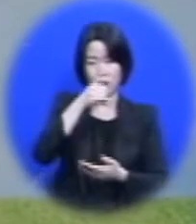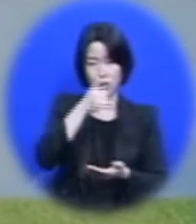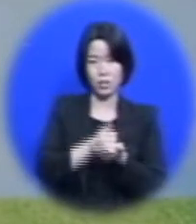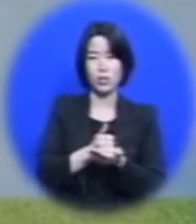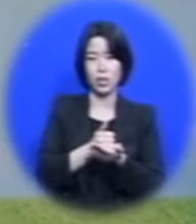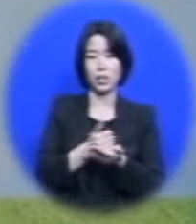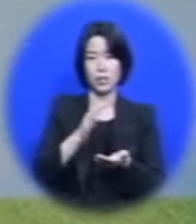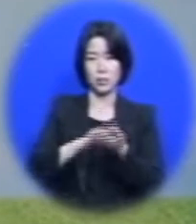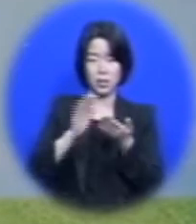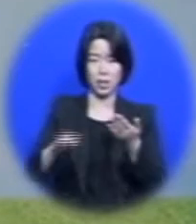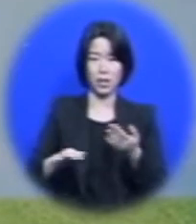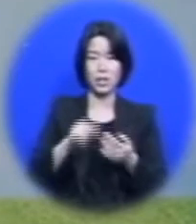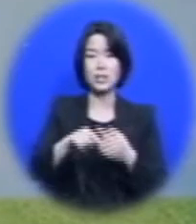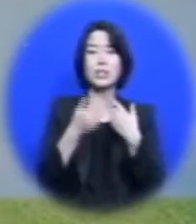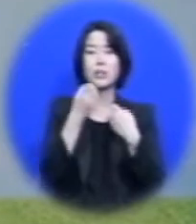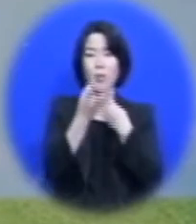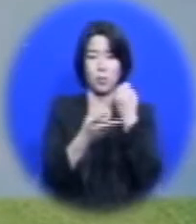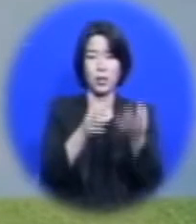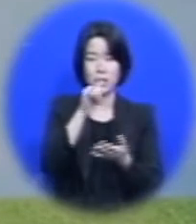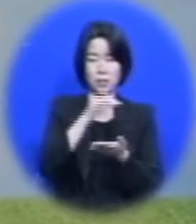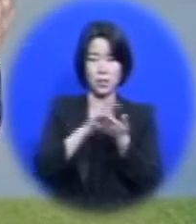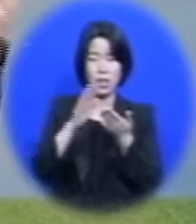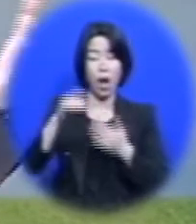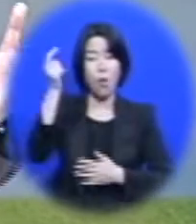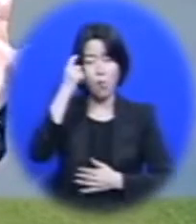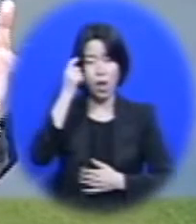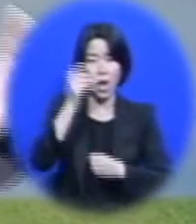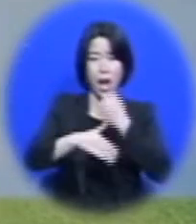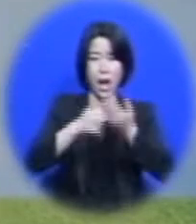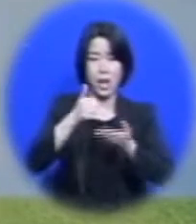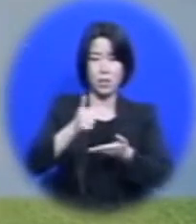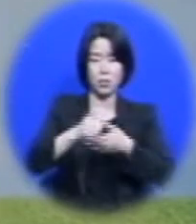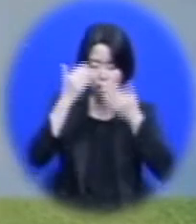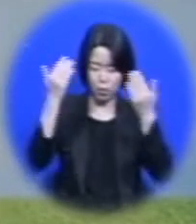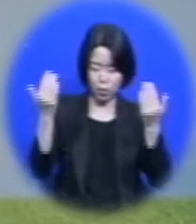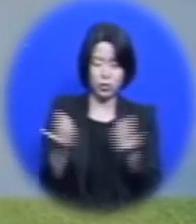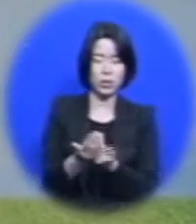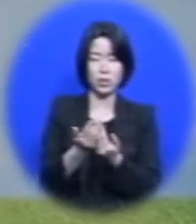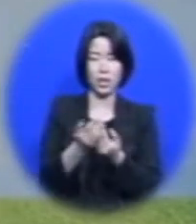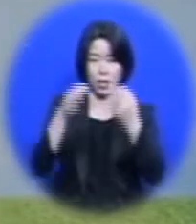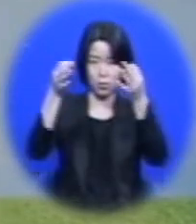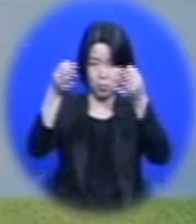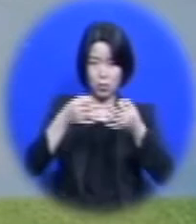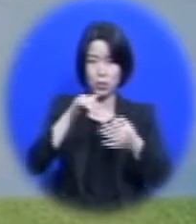하는 겁니다. 왜? 하나님은 모든 것을 다 보고 계셨기 때문에.